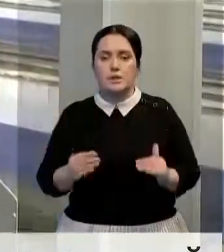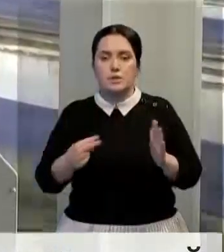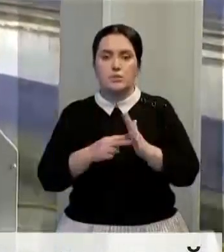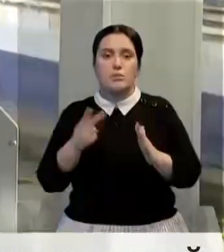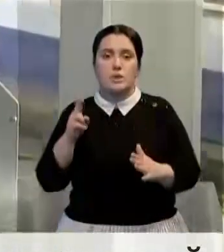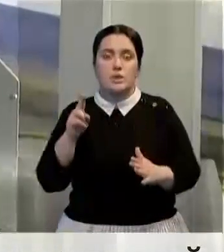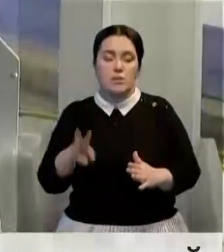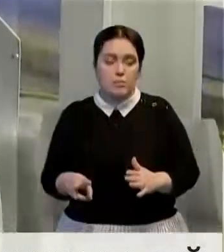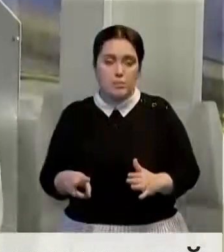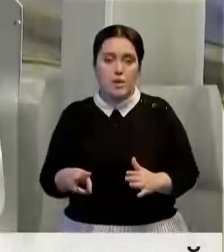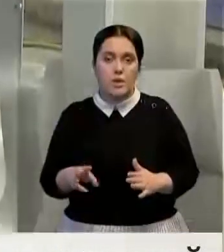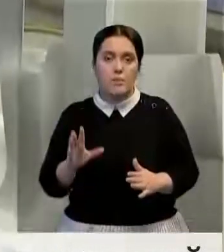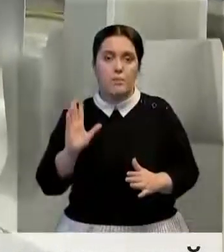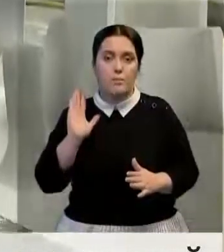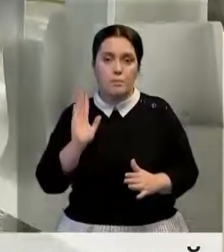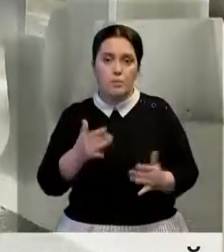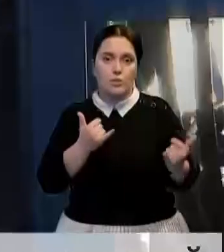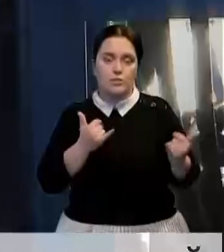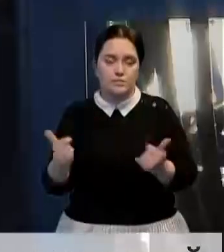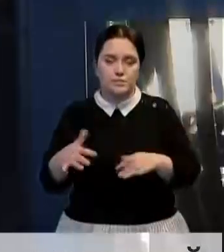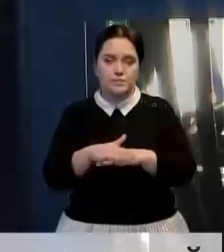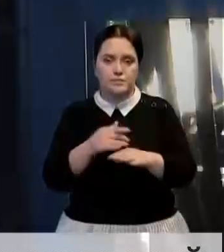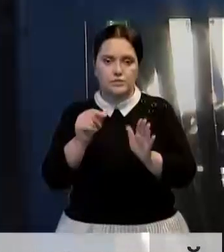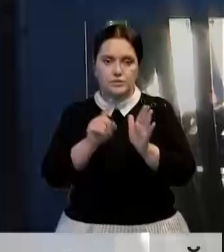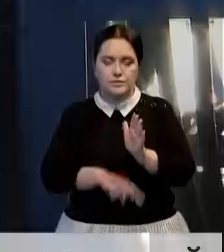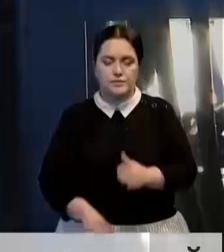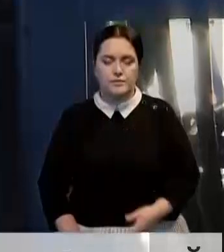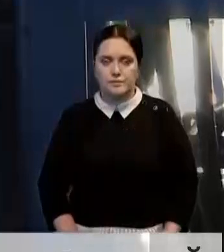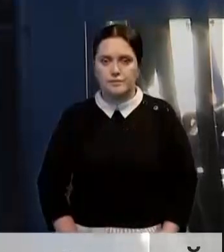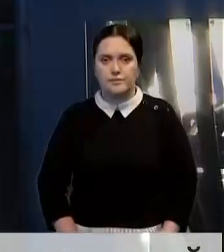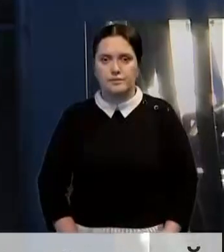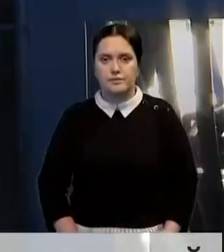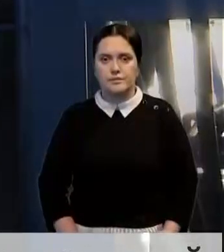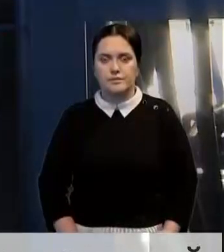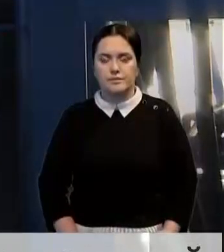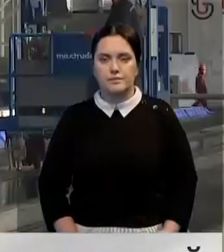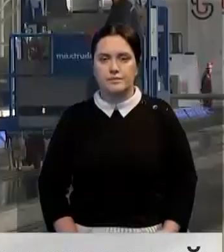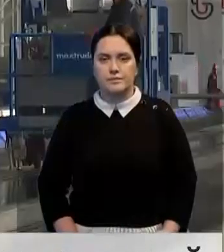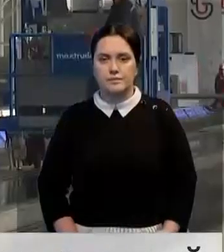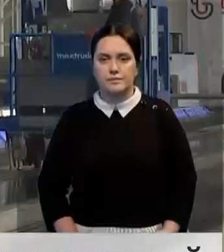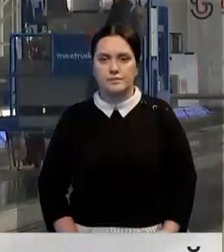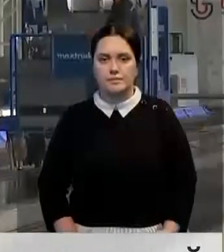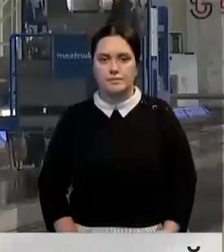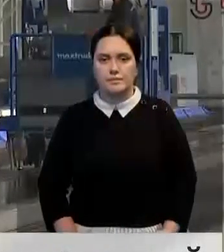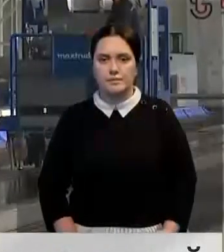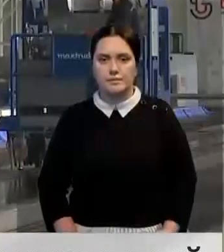квадратного метра жилья, которое станет доступнее населению. Азиза Закумбаева, Ахылбек Есимсиитов, Хабар 24.